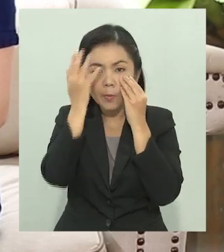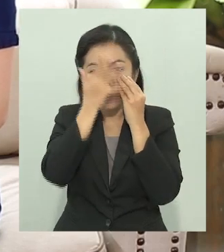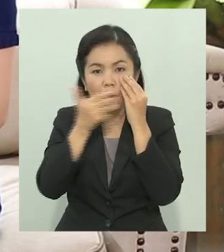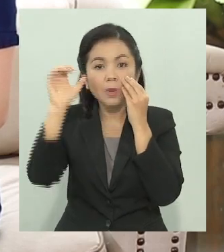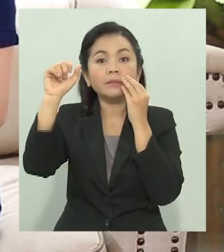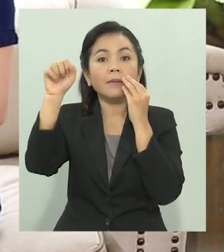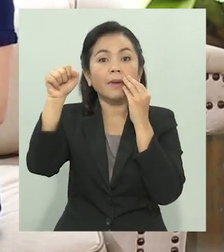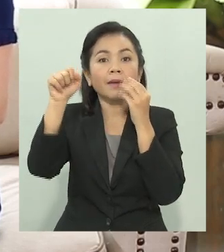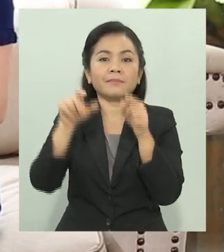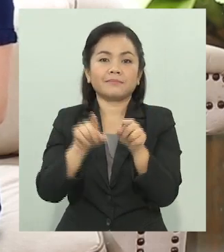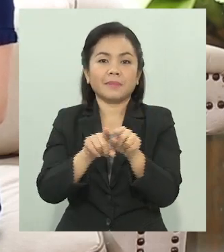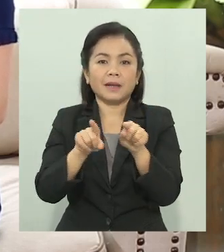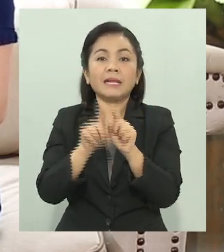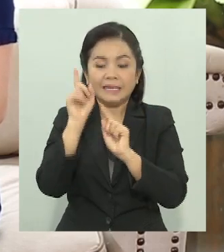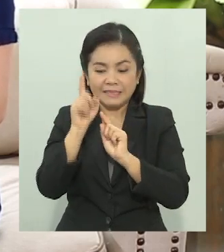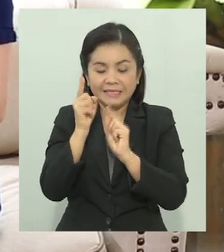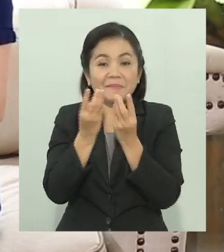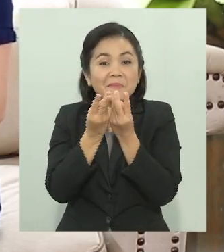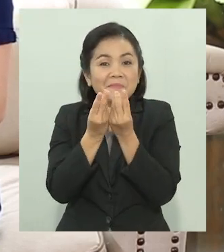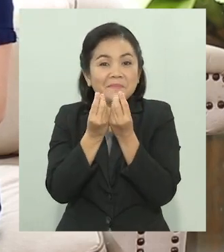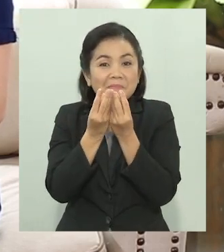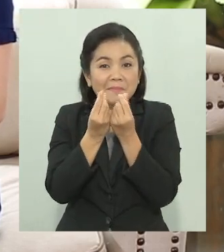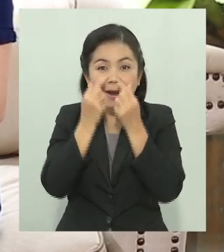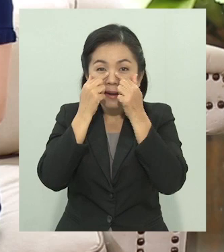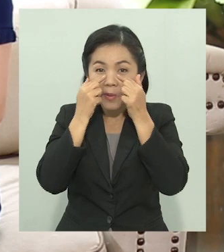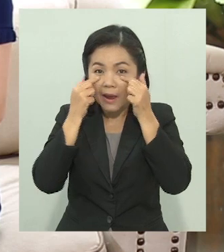ครับซึ่งไอ้ตัวไขมันรอบๆดวงตาเนี่ยมันจะมี